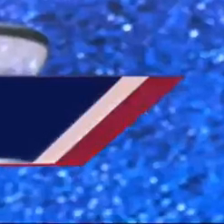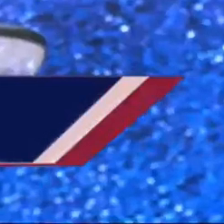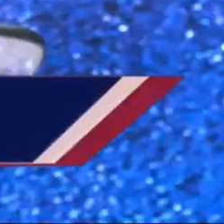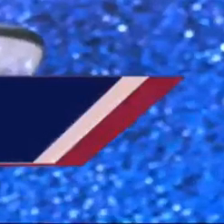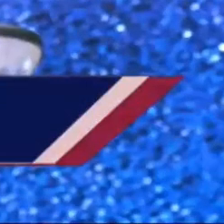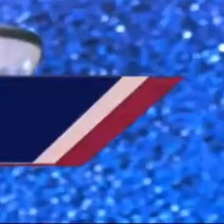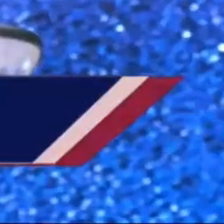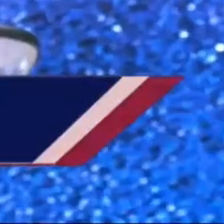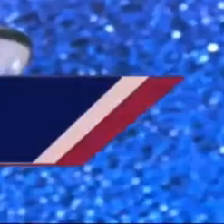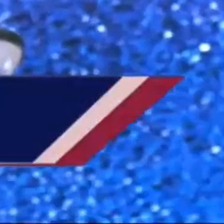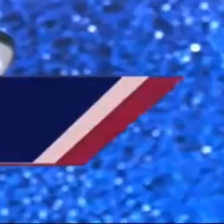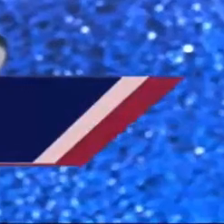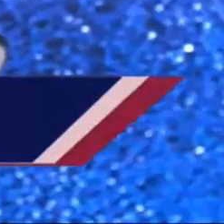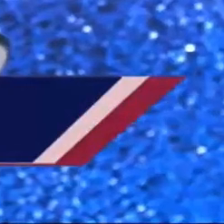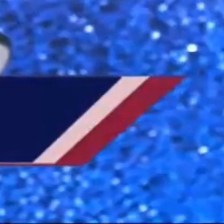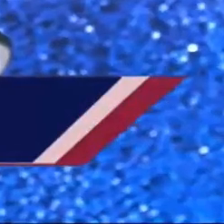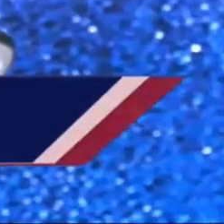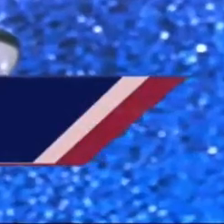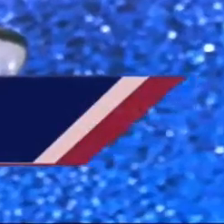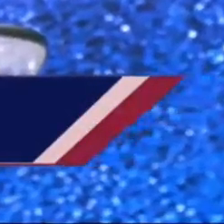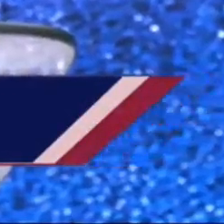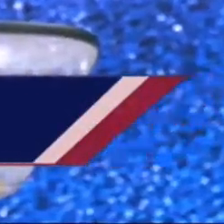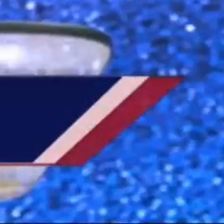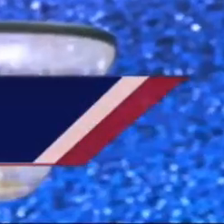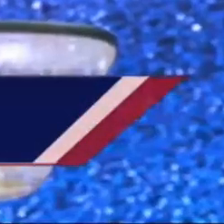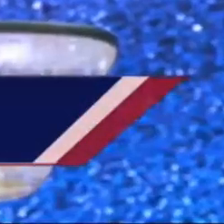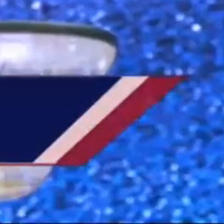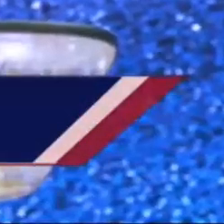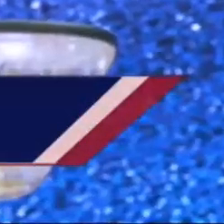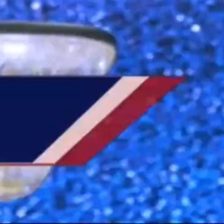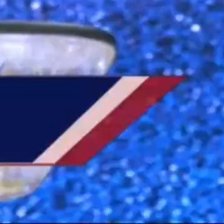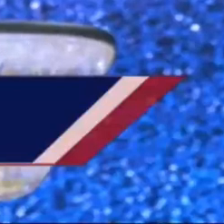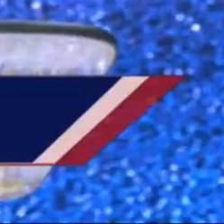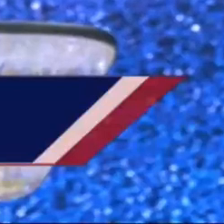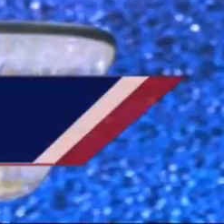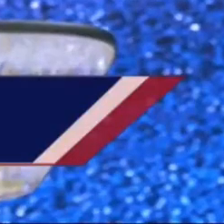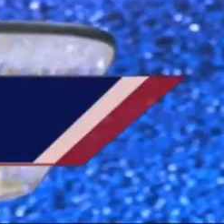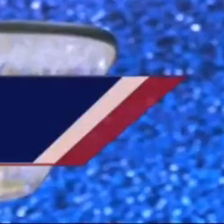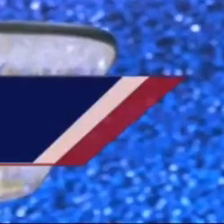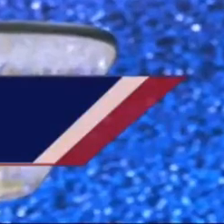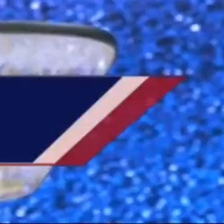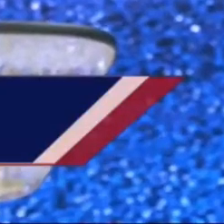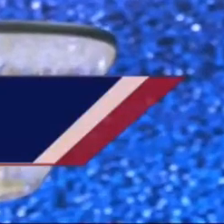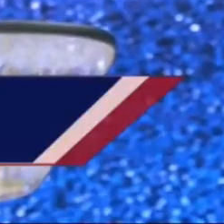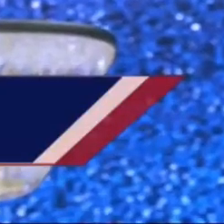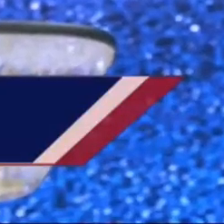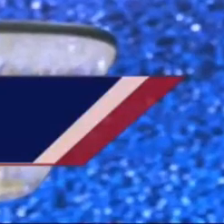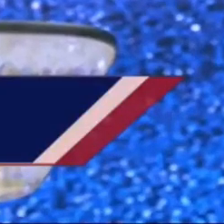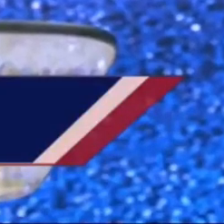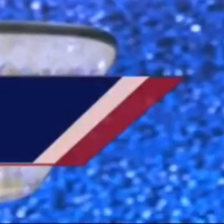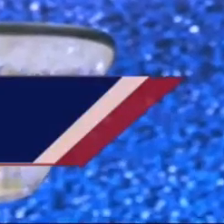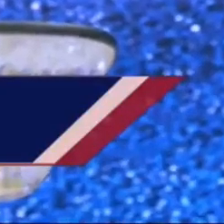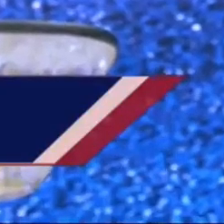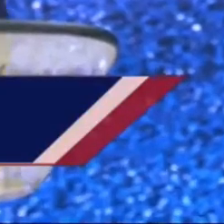serviteur, est passé à l'autre bord pour le pays parfait de gloire. Maintenant,